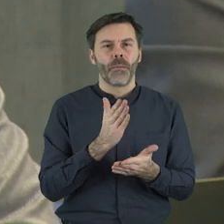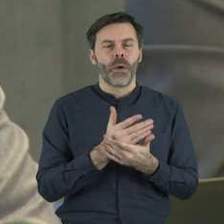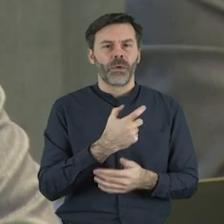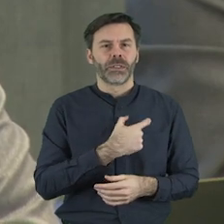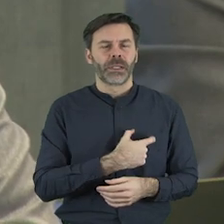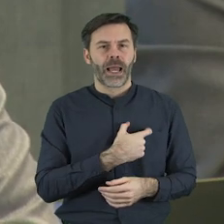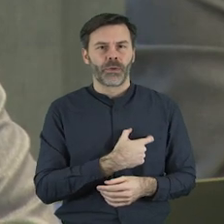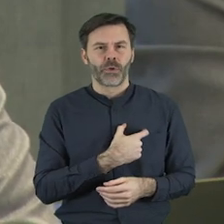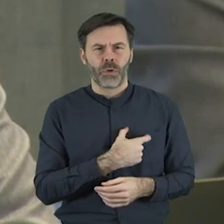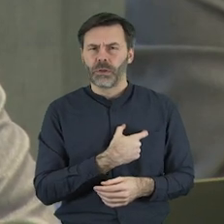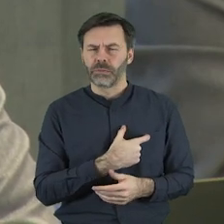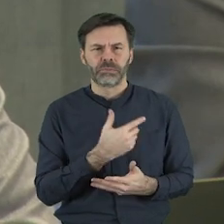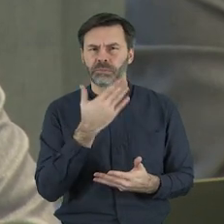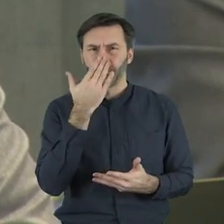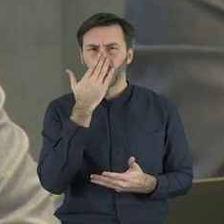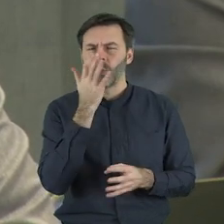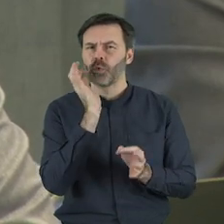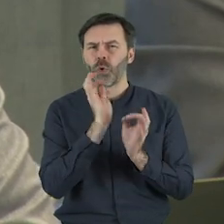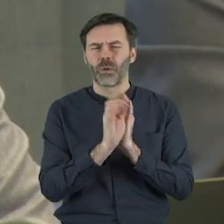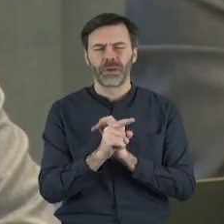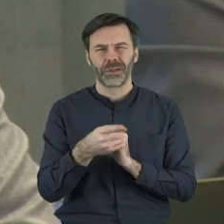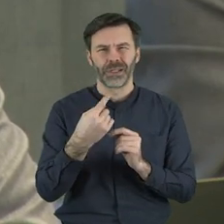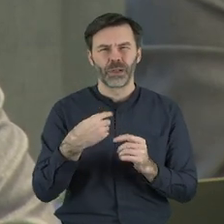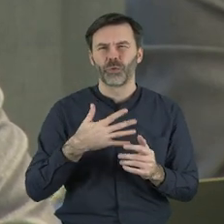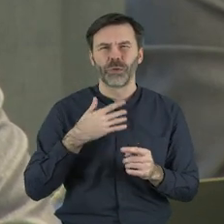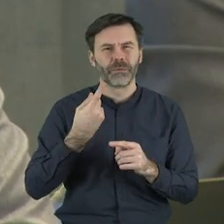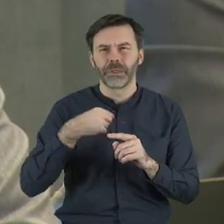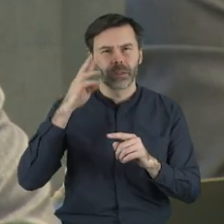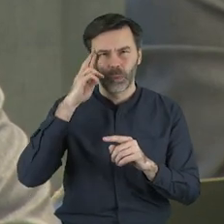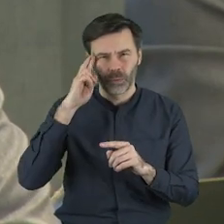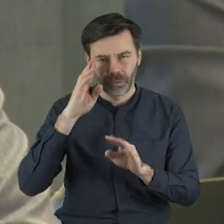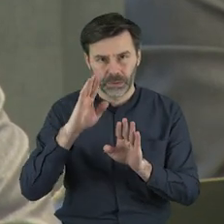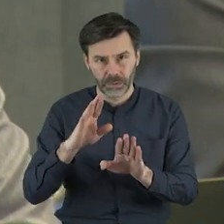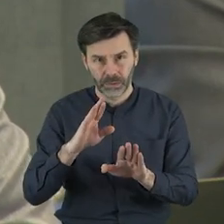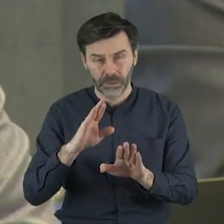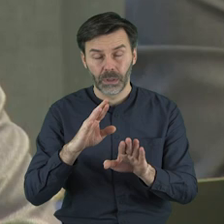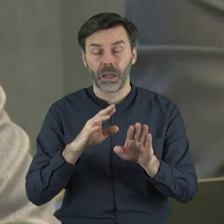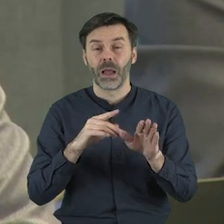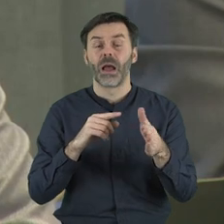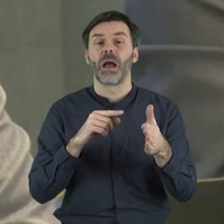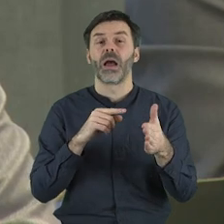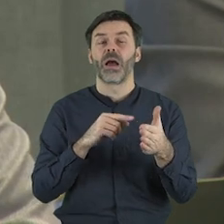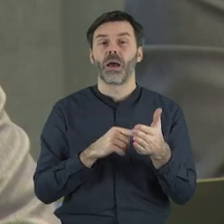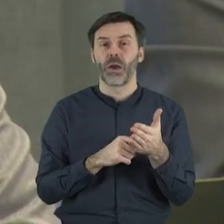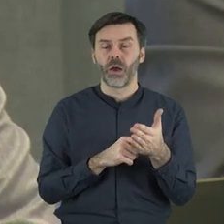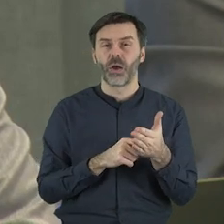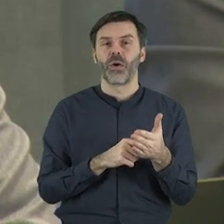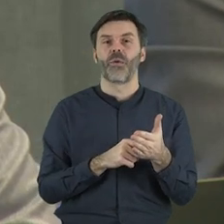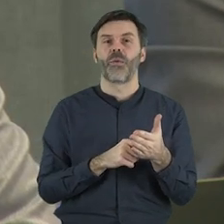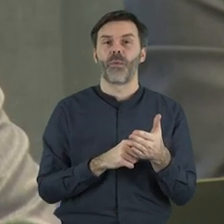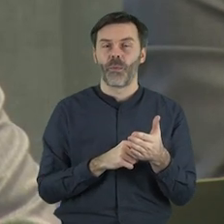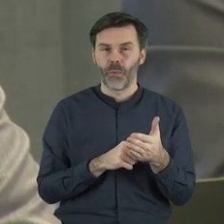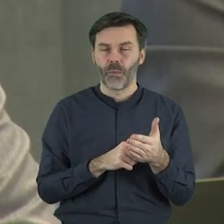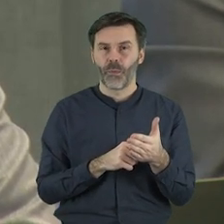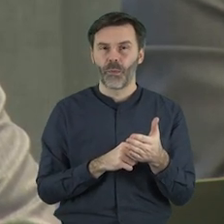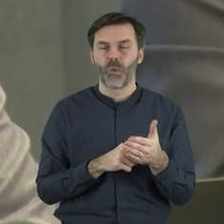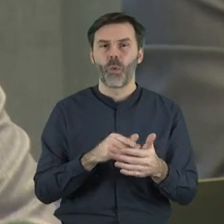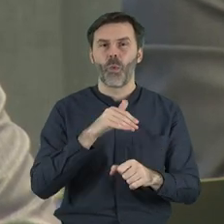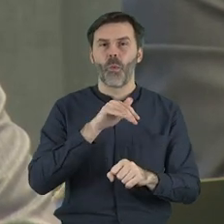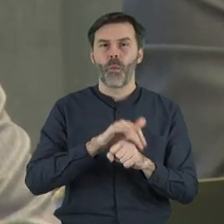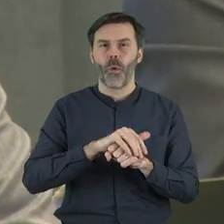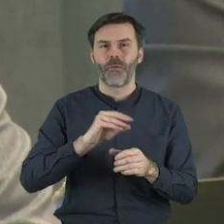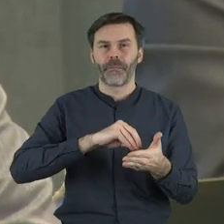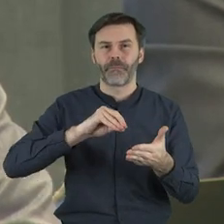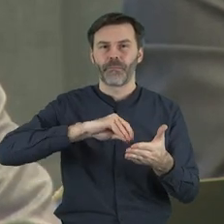nieporozumienie. Otóż obszar, na którym funkcjonuje i na którym ma zawarte umowę firma Nafis, to nie jest duńska wola,